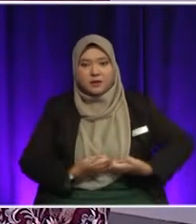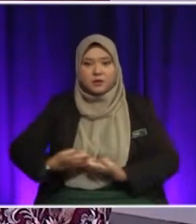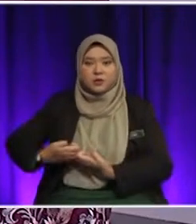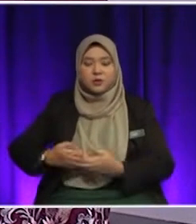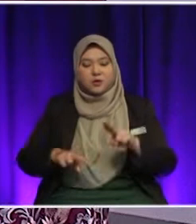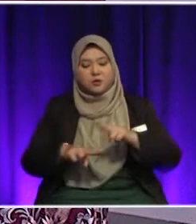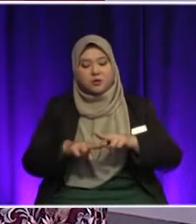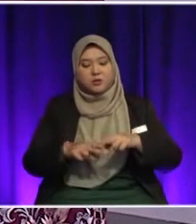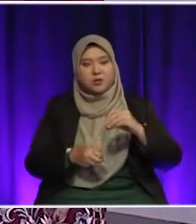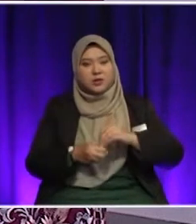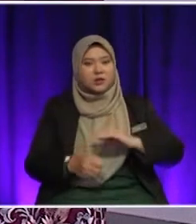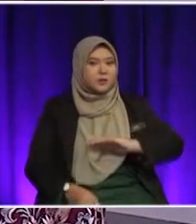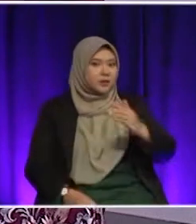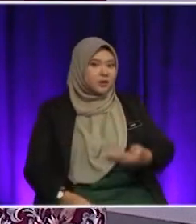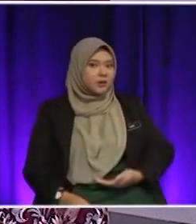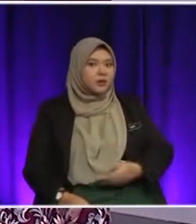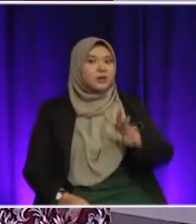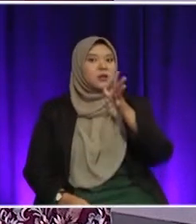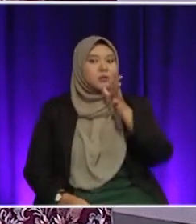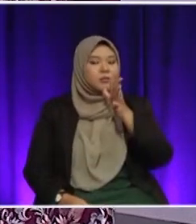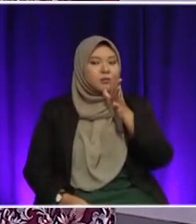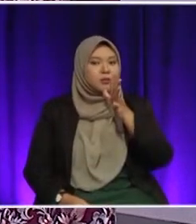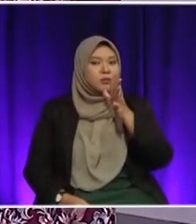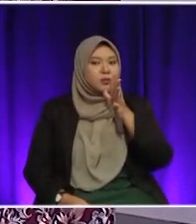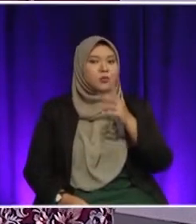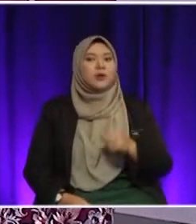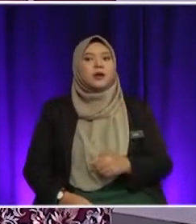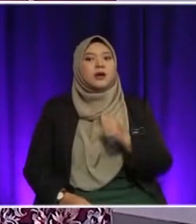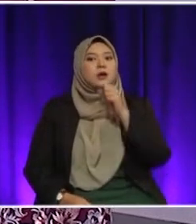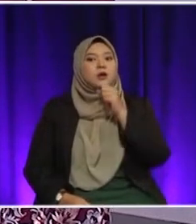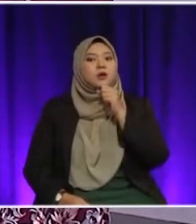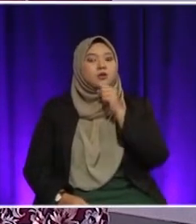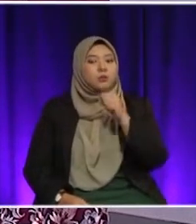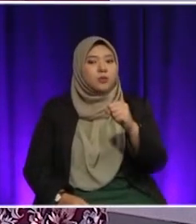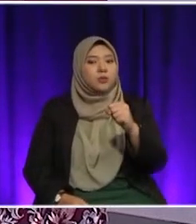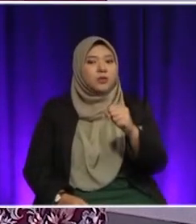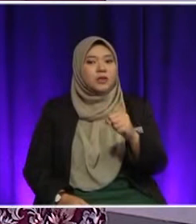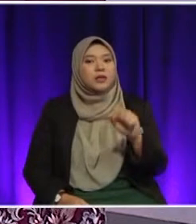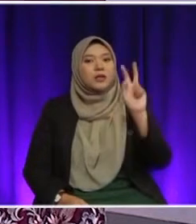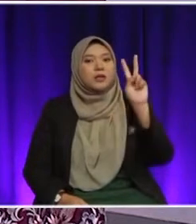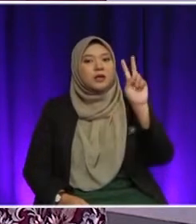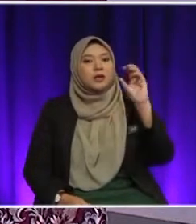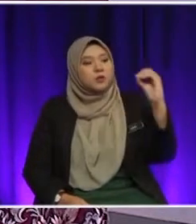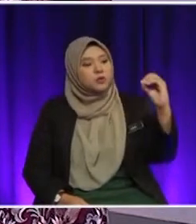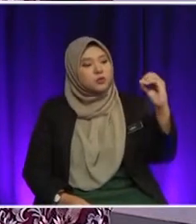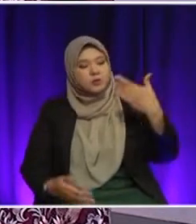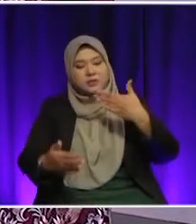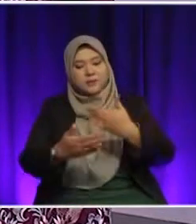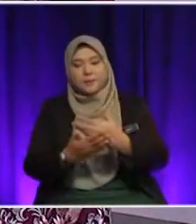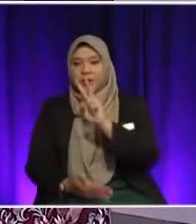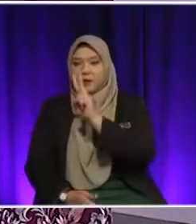kandungan lebih kurang 8 Minggu ataupun 2 bulan jadi dalam tempo Itu kandungan dipanggil sebagai